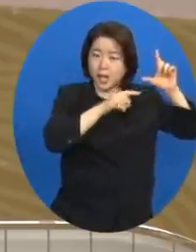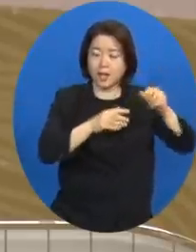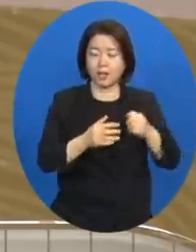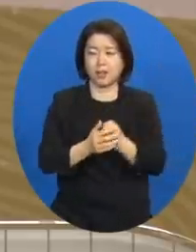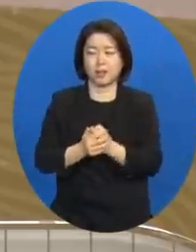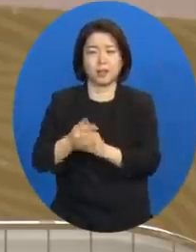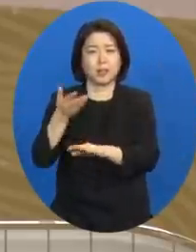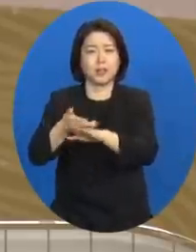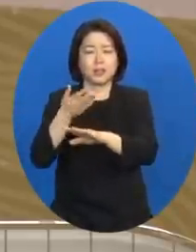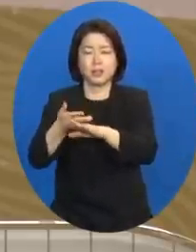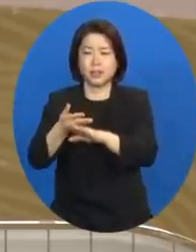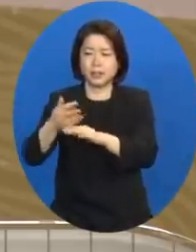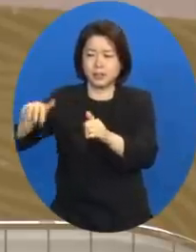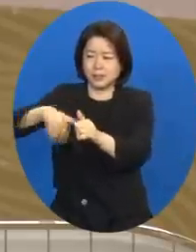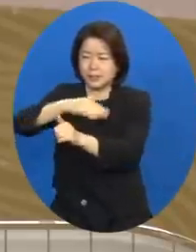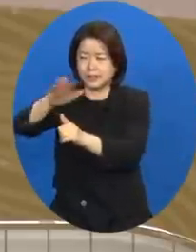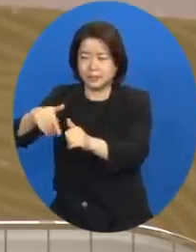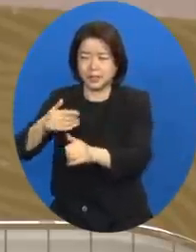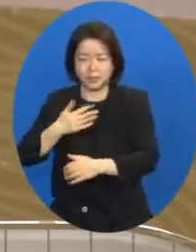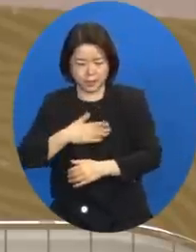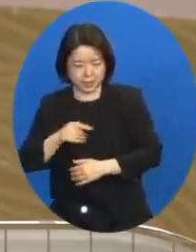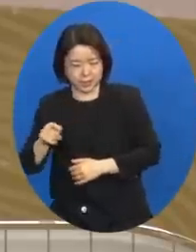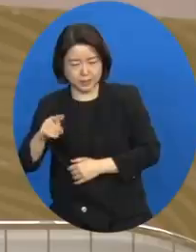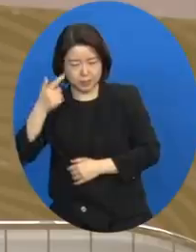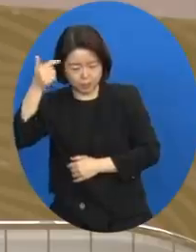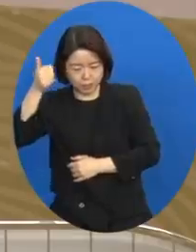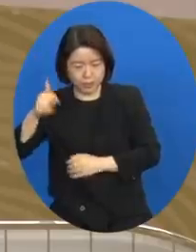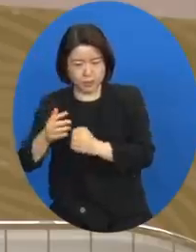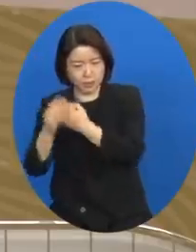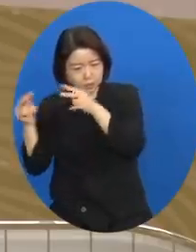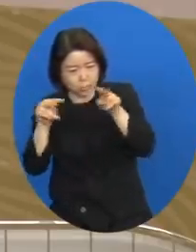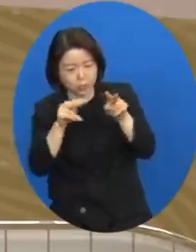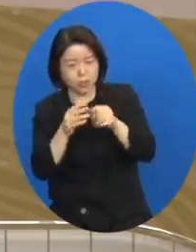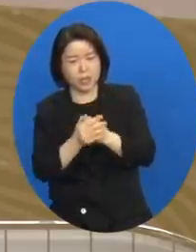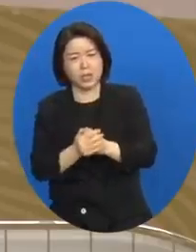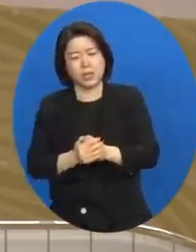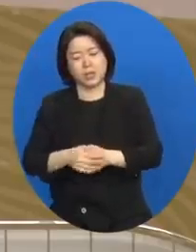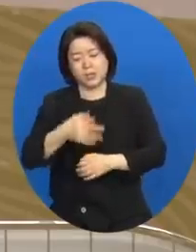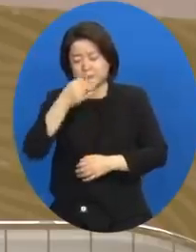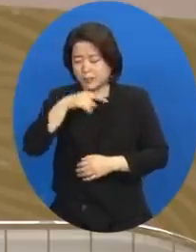다른 사정을 아는 목사님들은 너무너무 힘들어